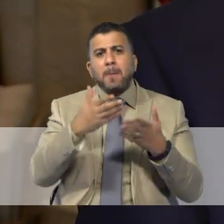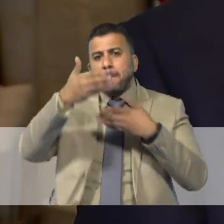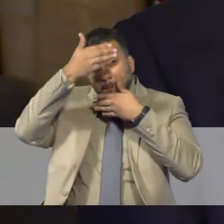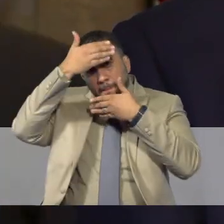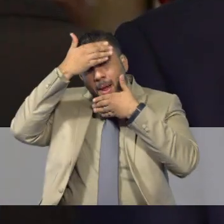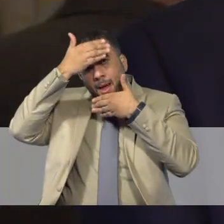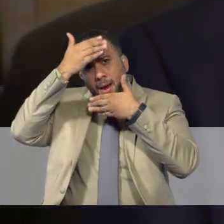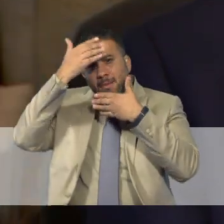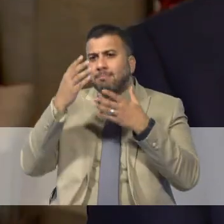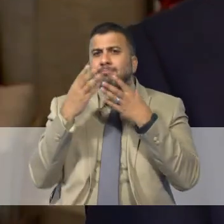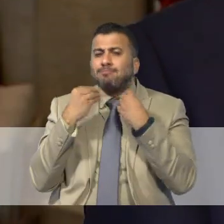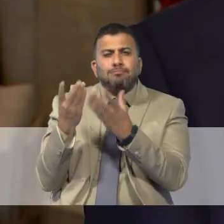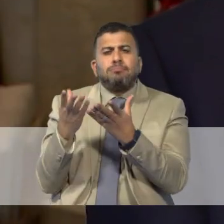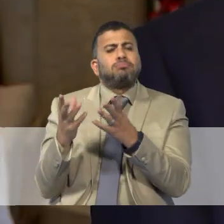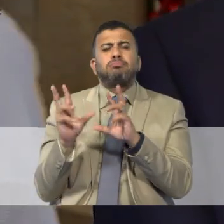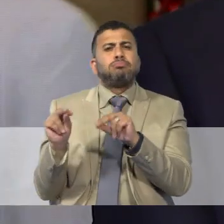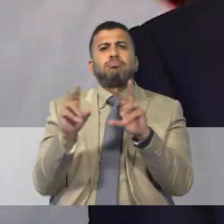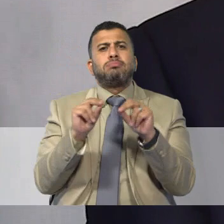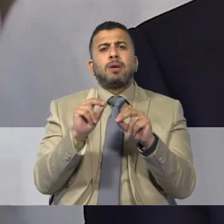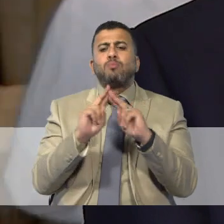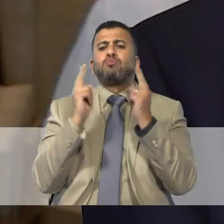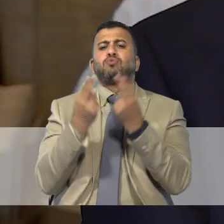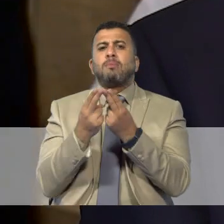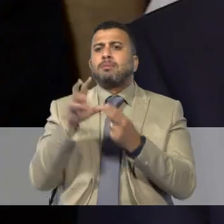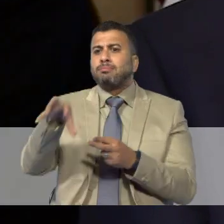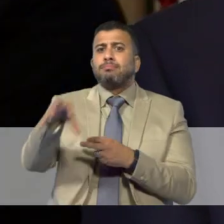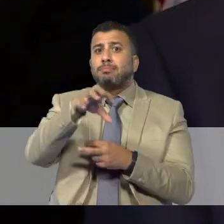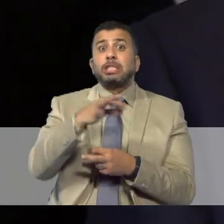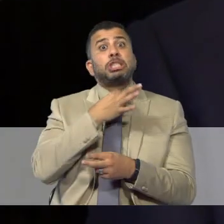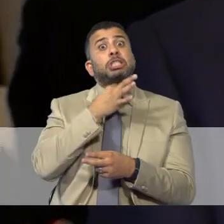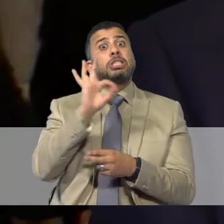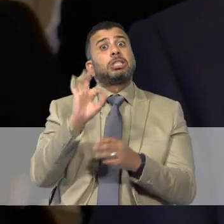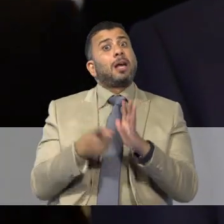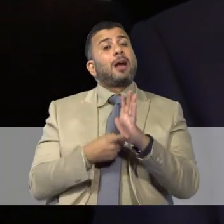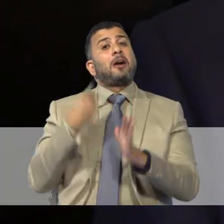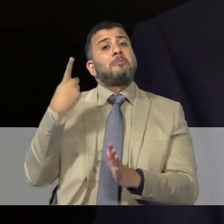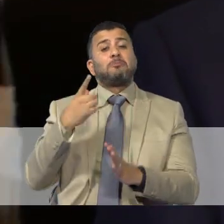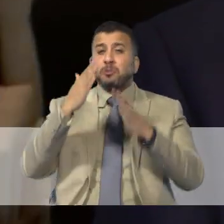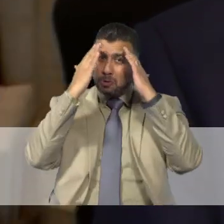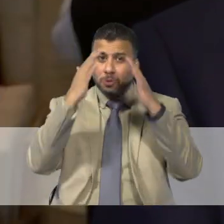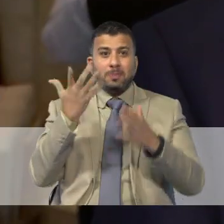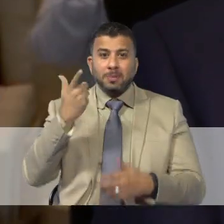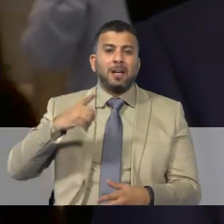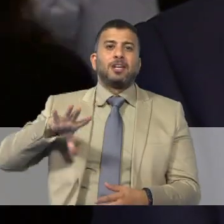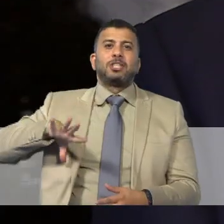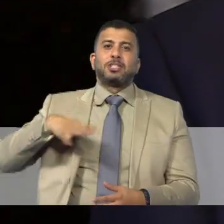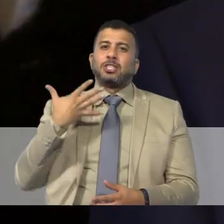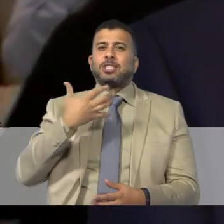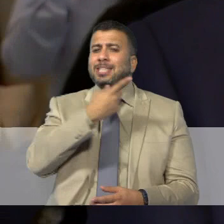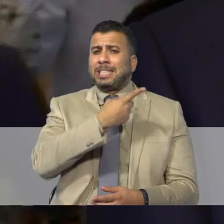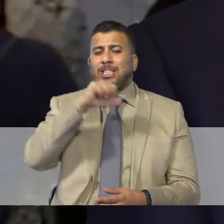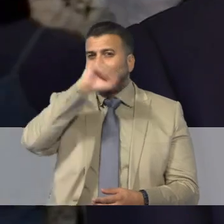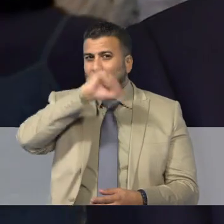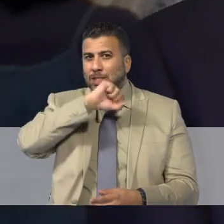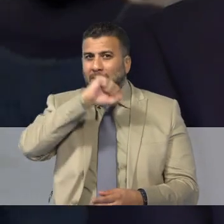ساحة يمكن أن ينتقل إلها المؤتمر. وهذه ظاهرة جديدة أن يذهب المؤتمر